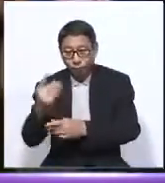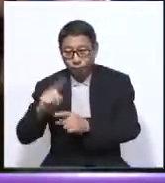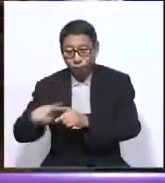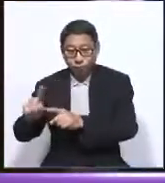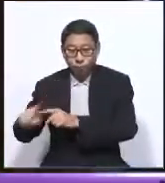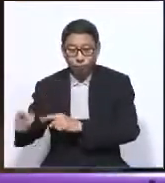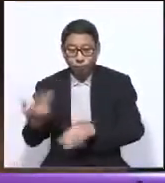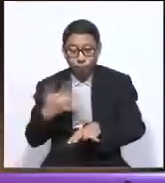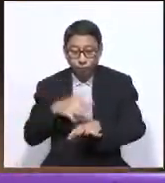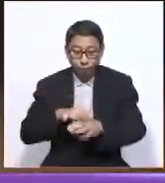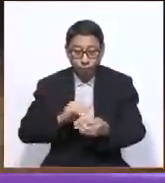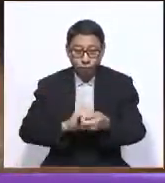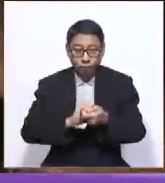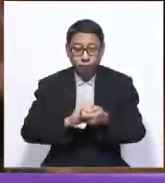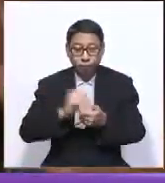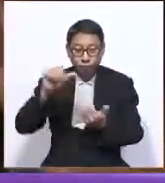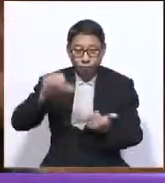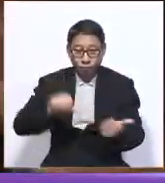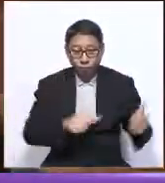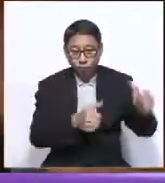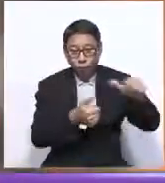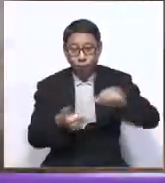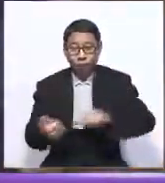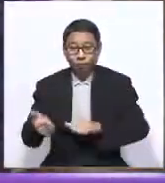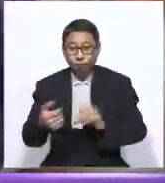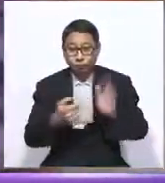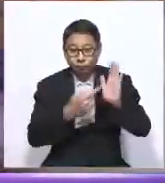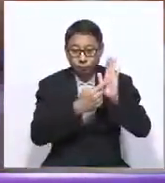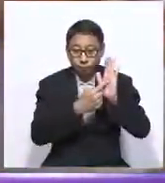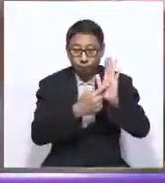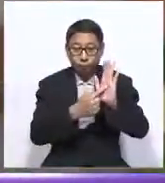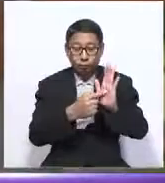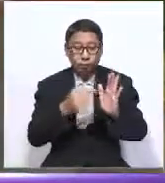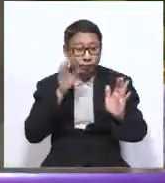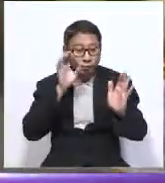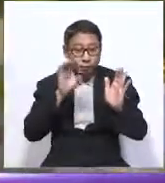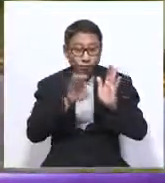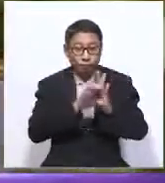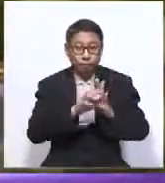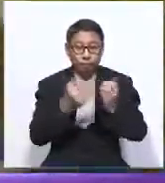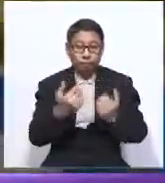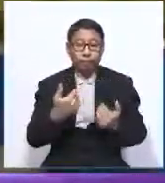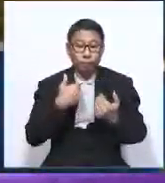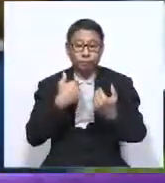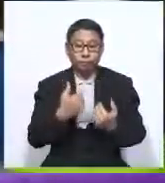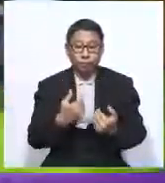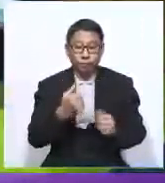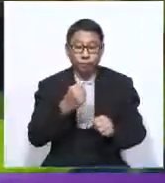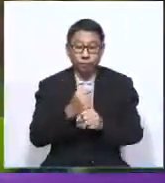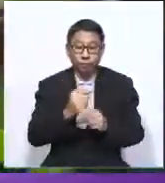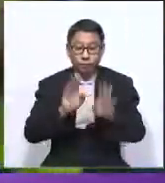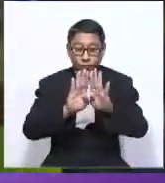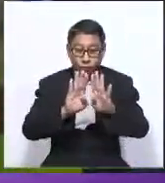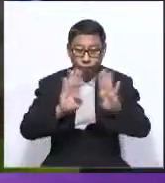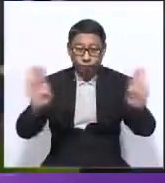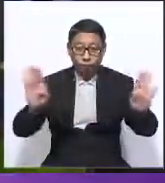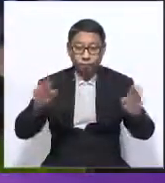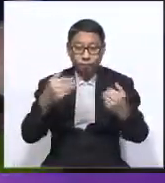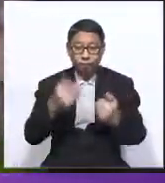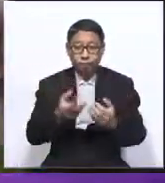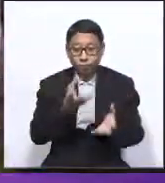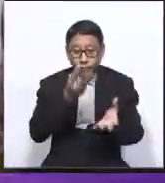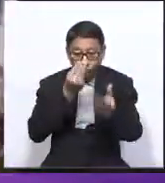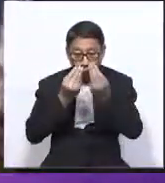ต่างๆให้สอดคล้องกับเรื่องของสภาพอากาศด้วย อย่างเมื่อสักครู่ที่เห็นไปนะคะก็ไปประกอบพิธีเปิดป้ายศูนย์